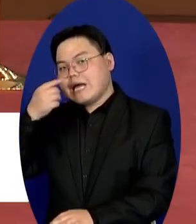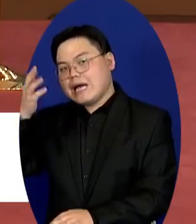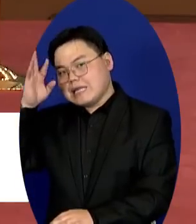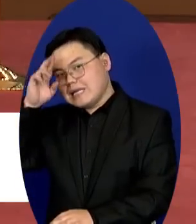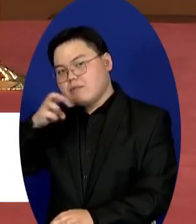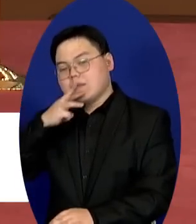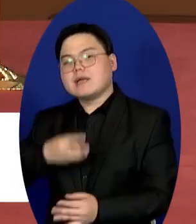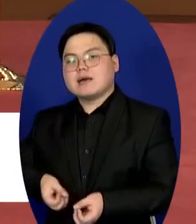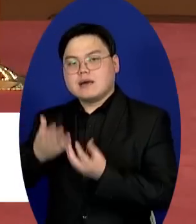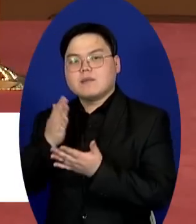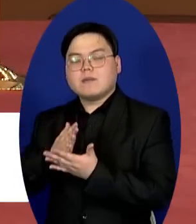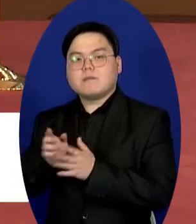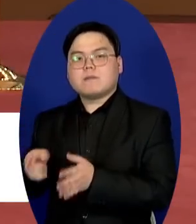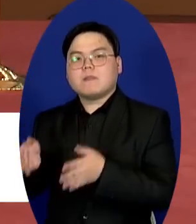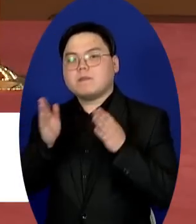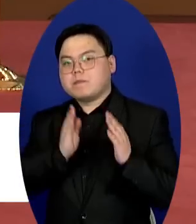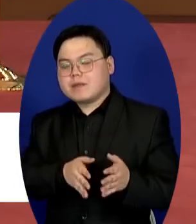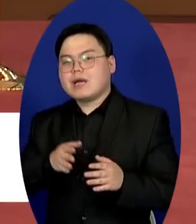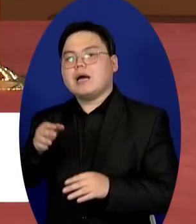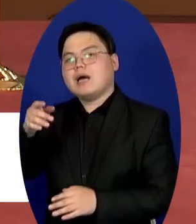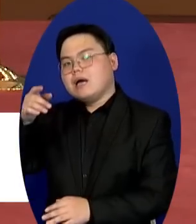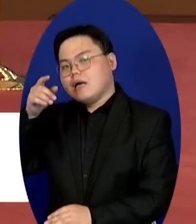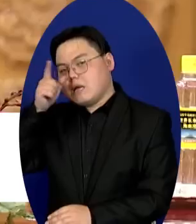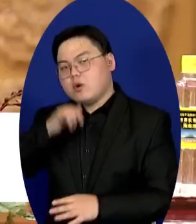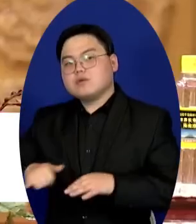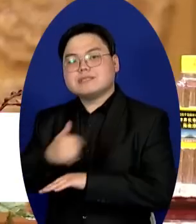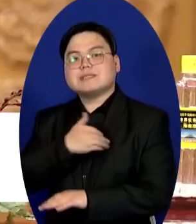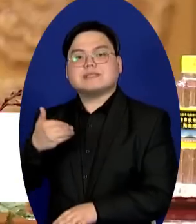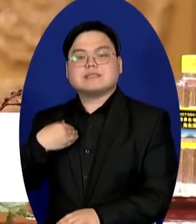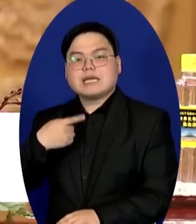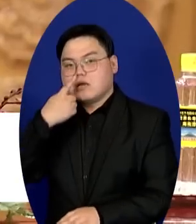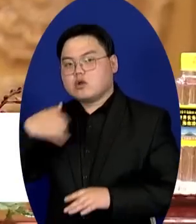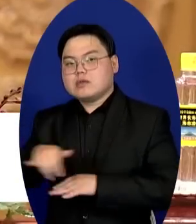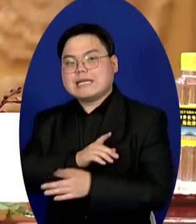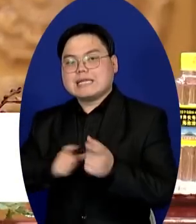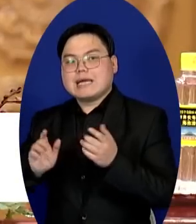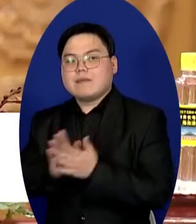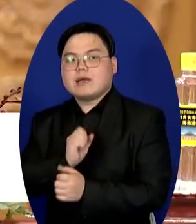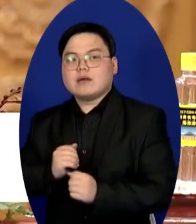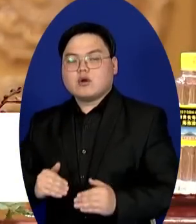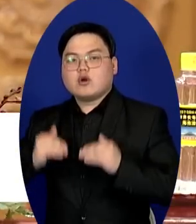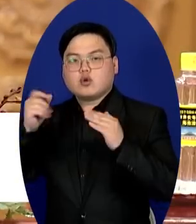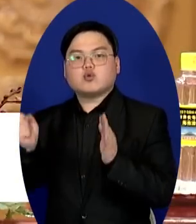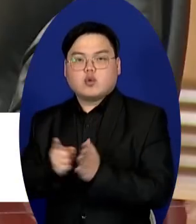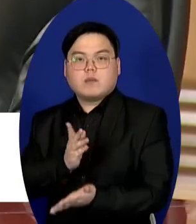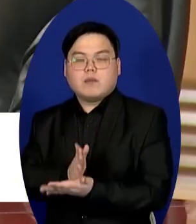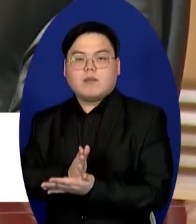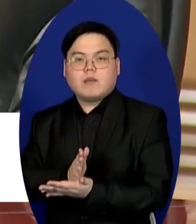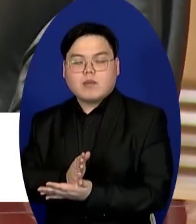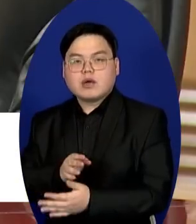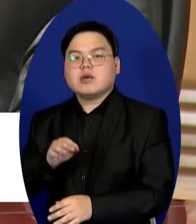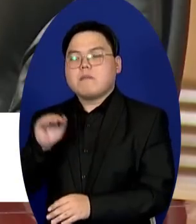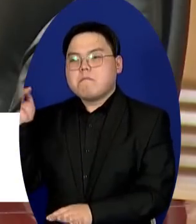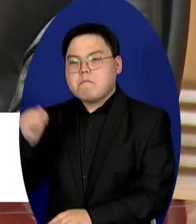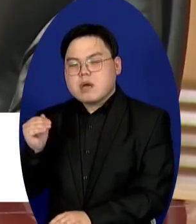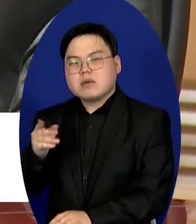мэдээлэлд дурдсан байна. Үүнээс гадна Шольц Хятад улстай эдийн засгийн хамтын ажиллагаагаа үргэлжлүүлэхийг чухалчилж байна. Энэ чуднээсээ Volkswagen,